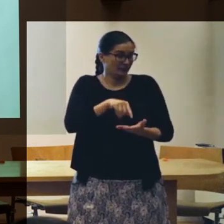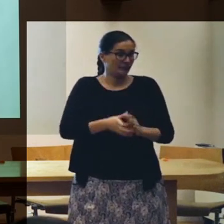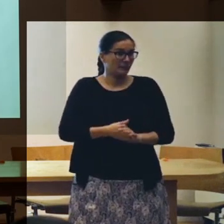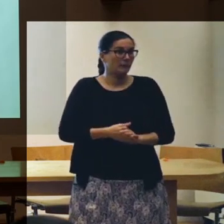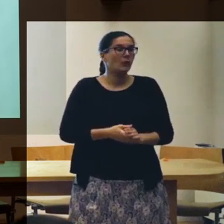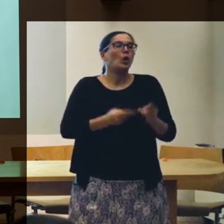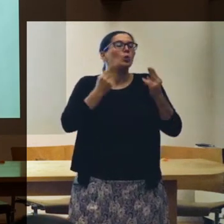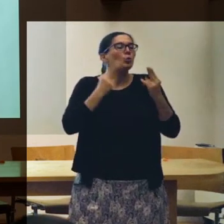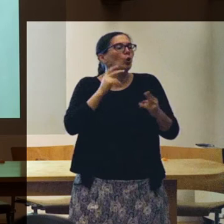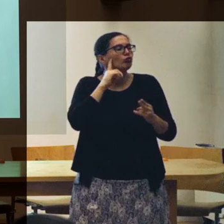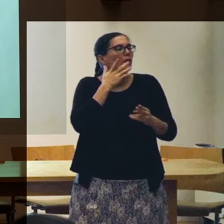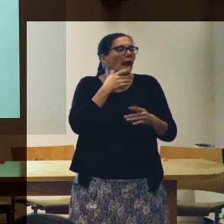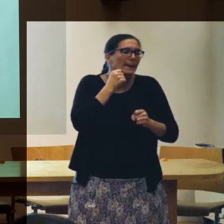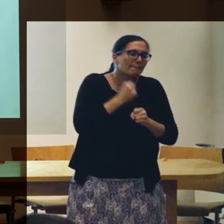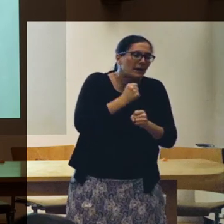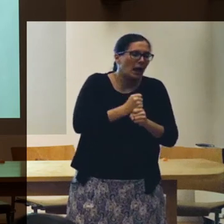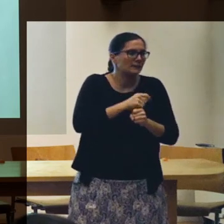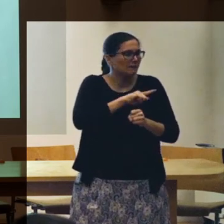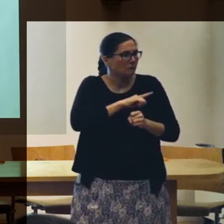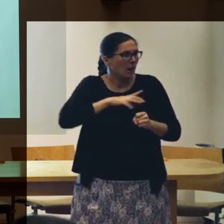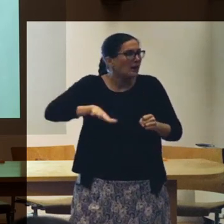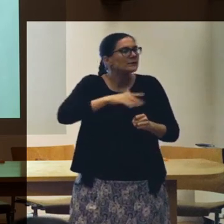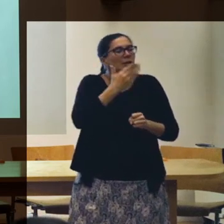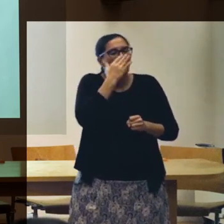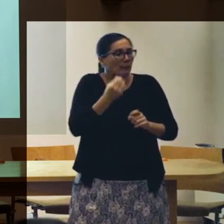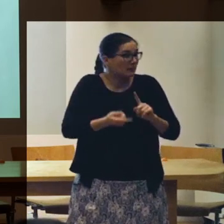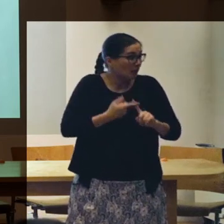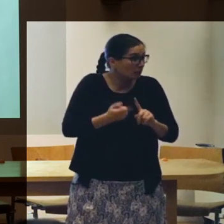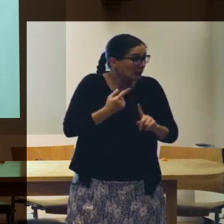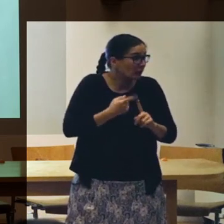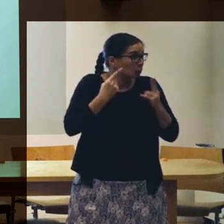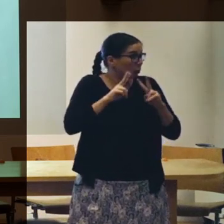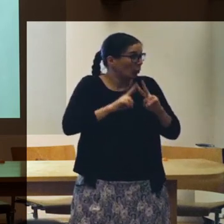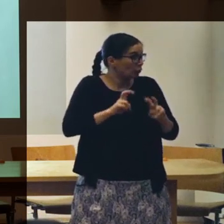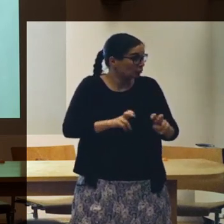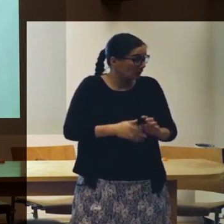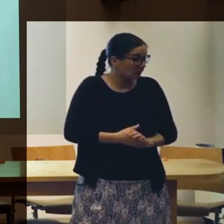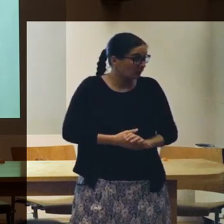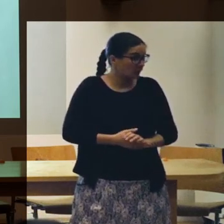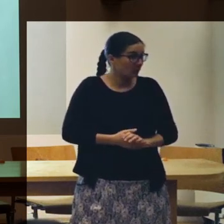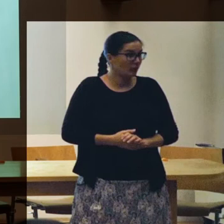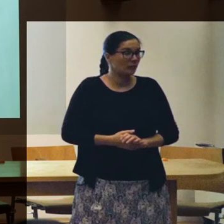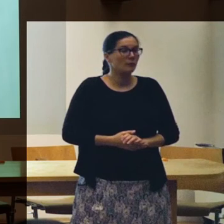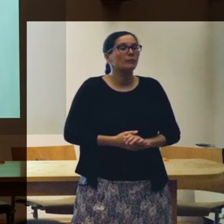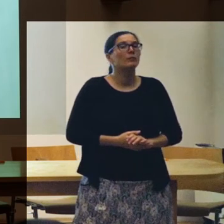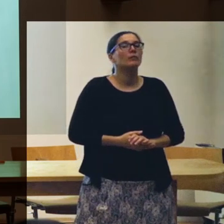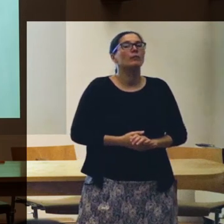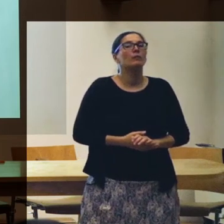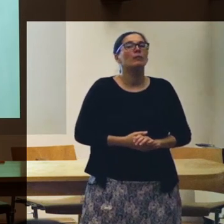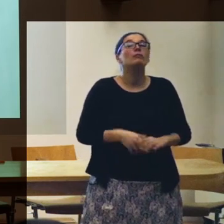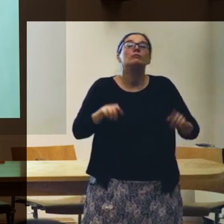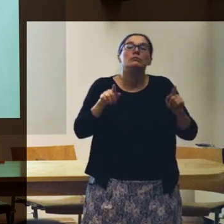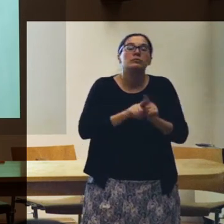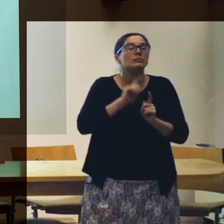podmínky práce uvnitř, nebo podmínky práce umělecké nějaké produkce a